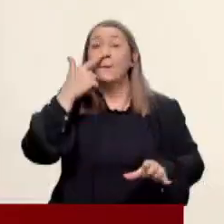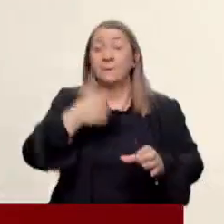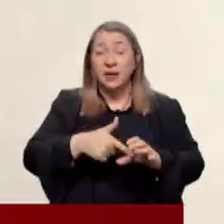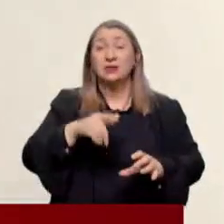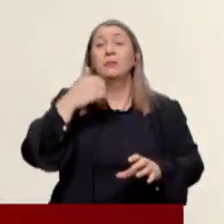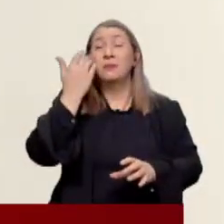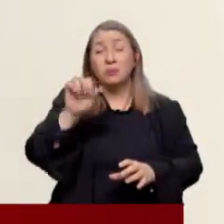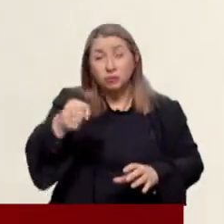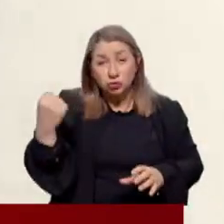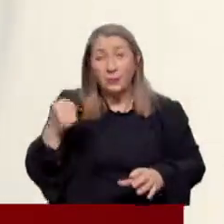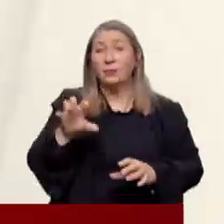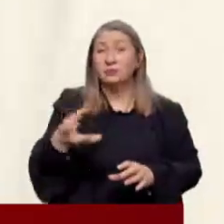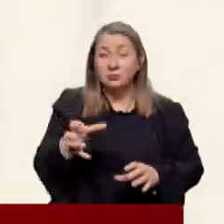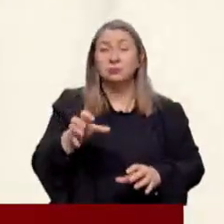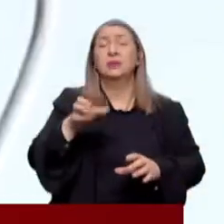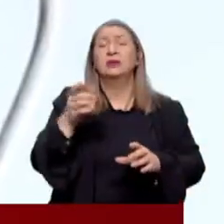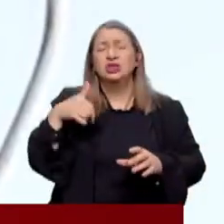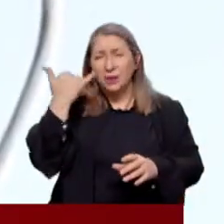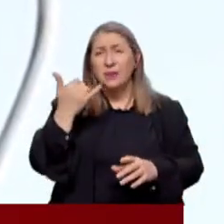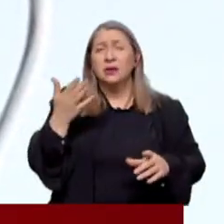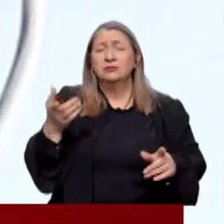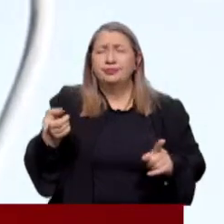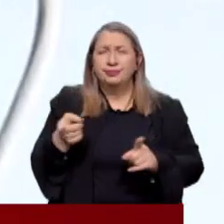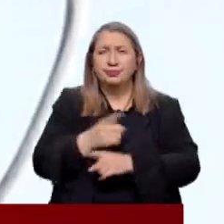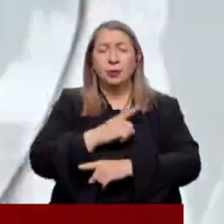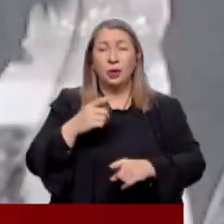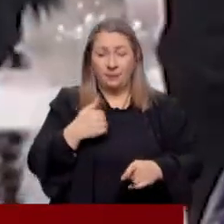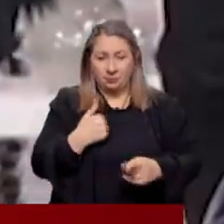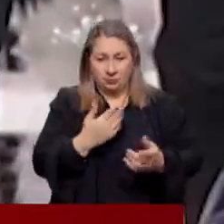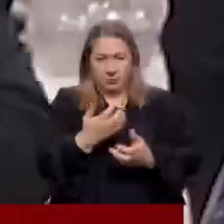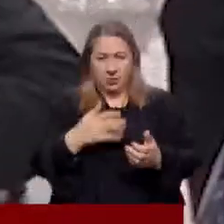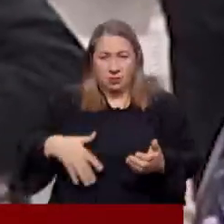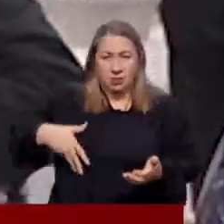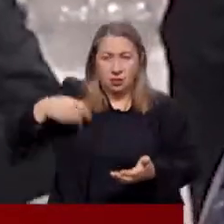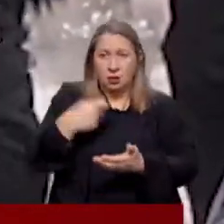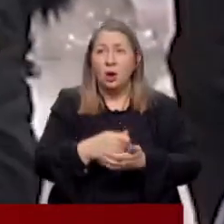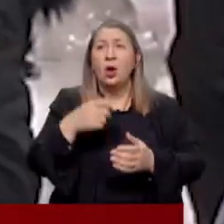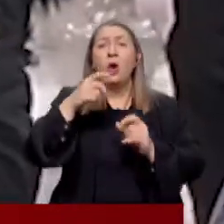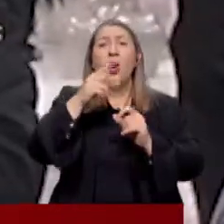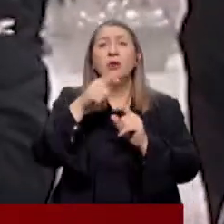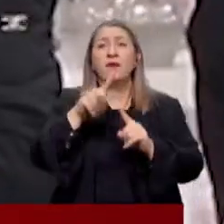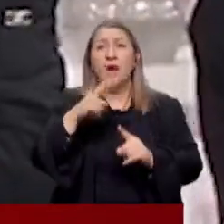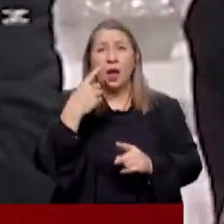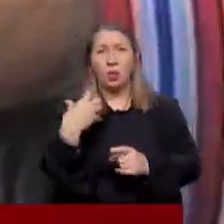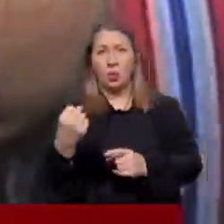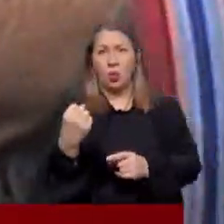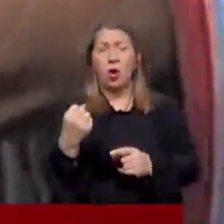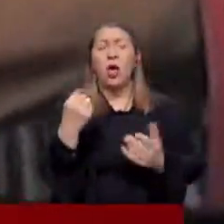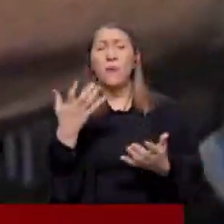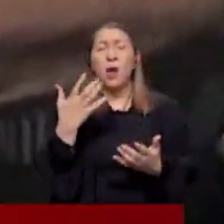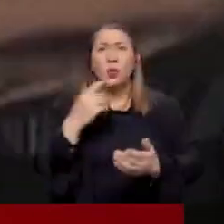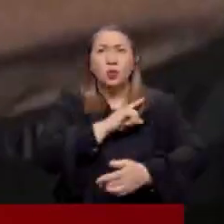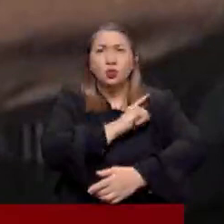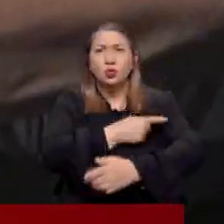beyaz eşyaya, cep telefonuna kadar birçok kalemde tüketicinin cebinden hala özel tüketim vergisi çıkıyor. Hem alım